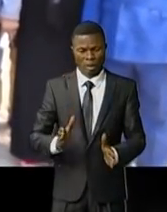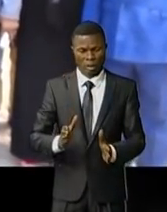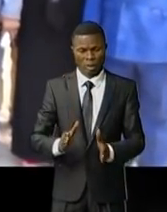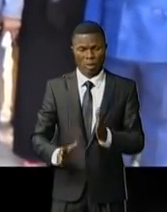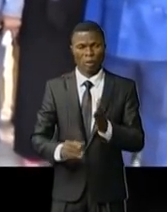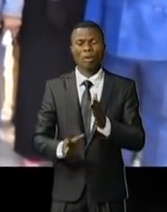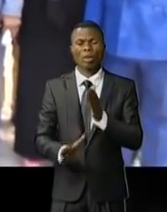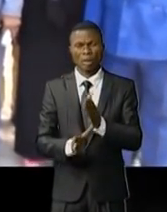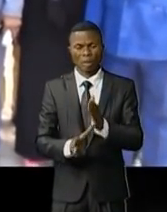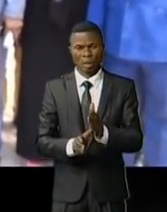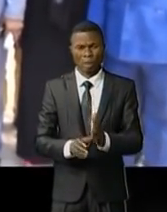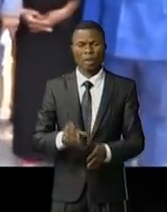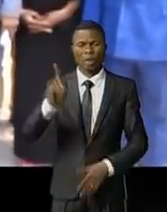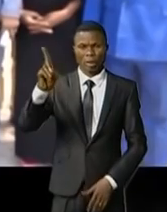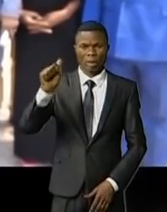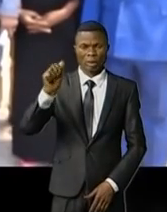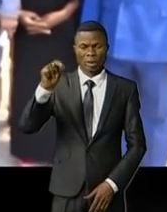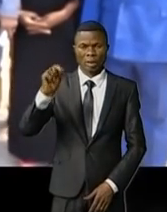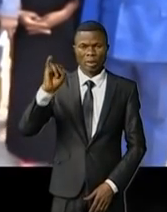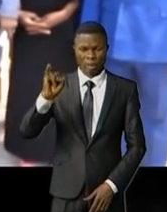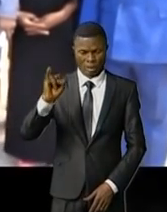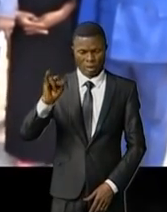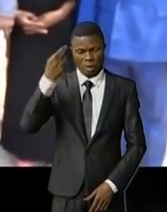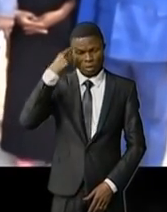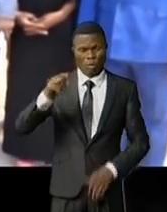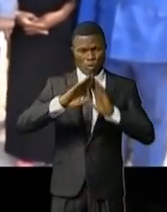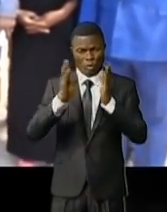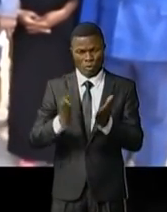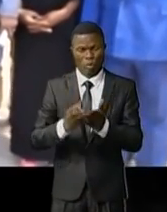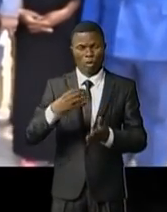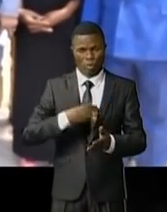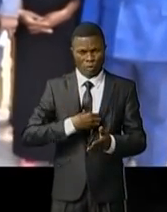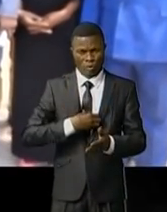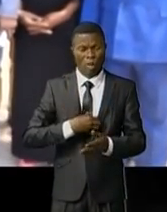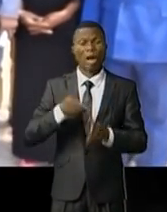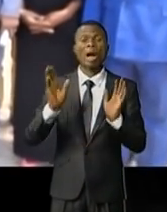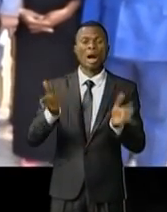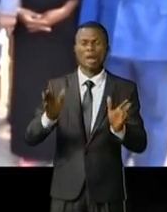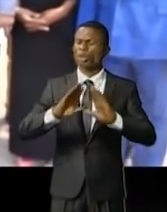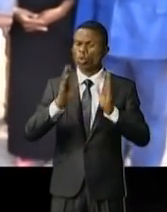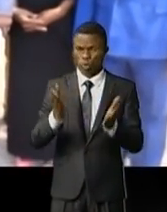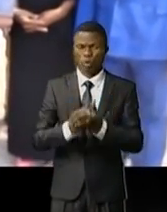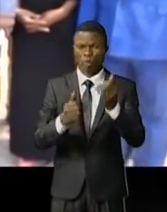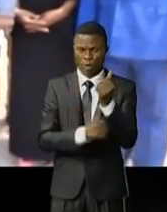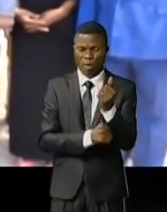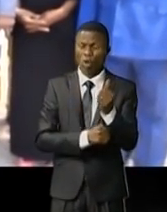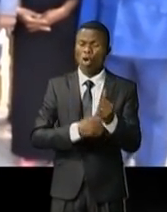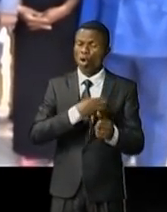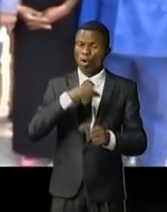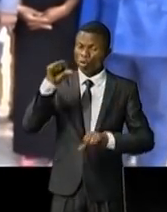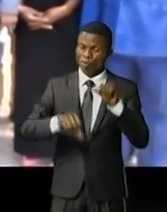itinérant Danny Banza Maloba. Mettons pour toute une bonne fois en garde tous ces